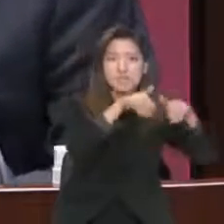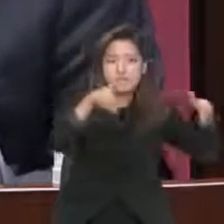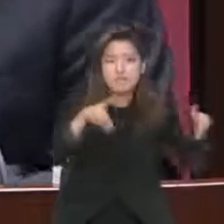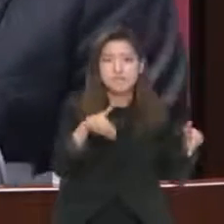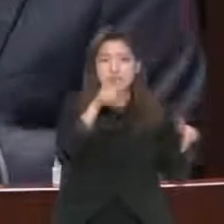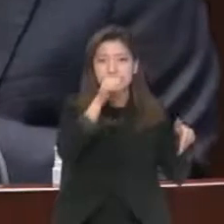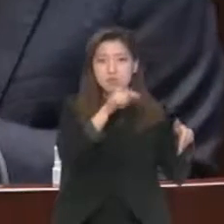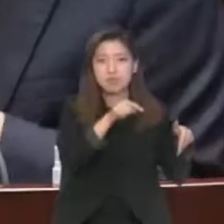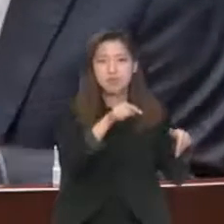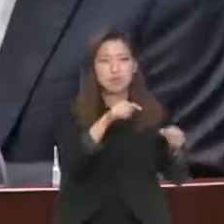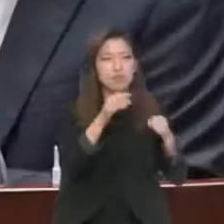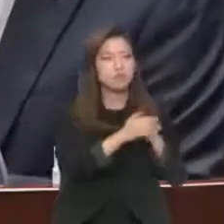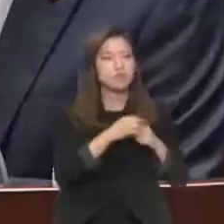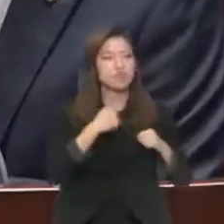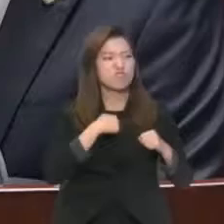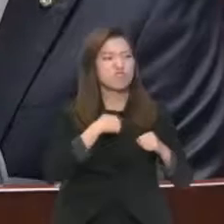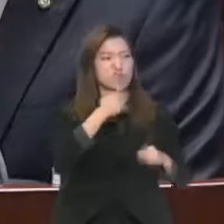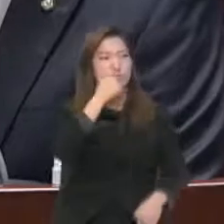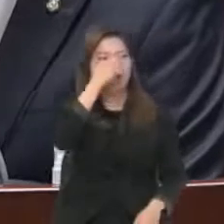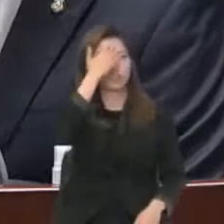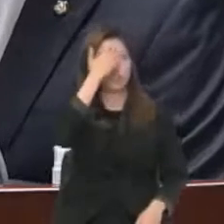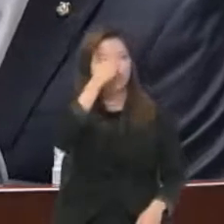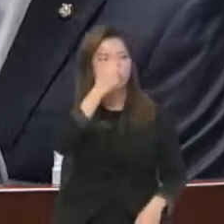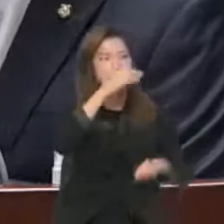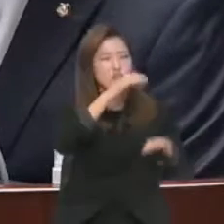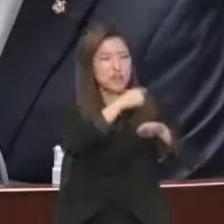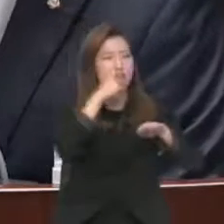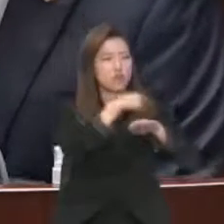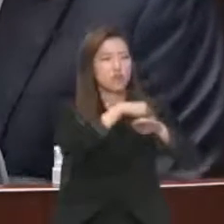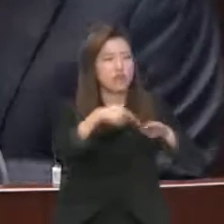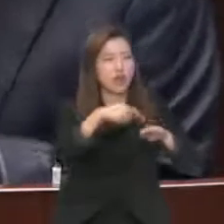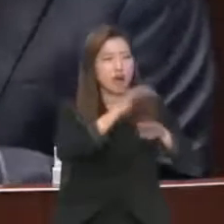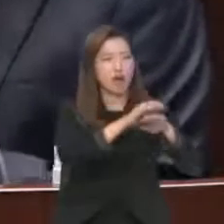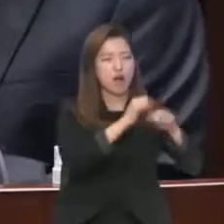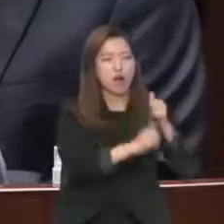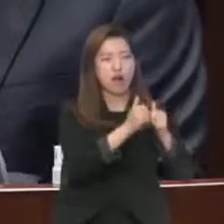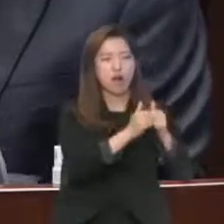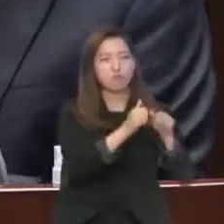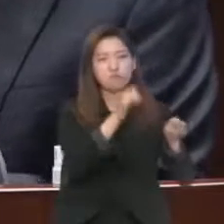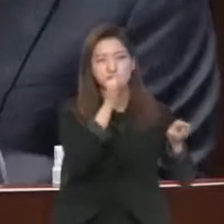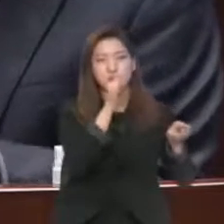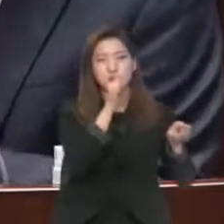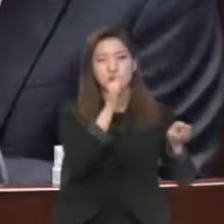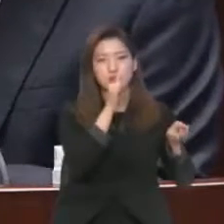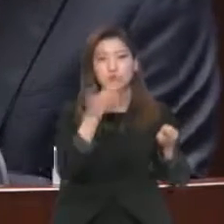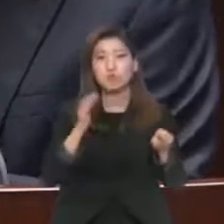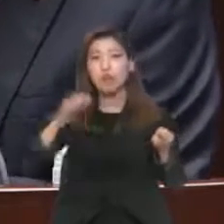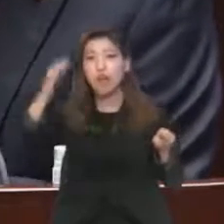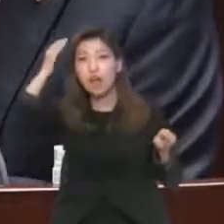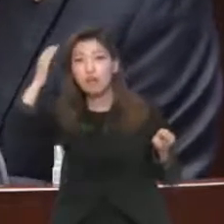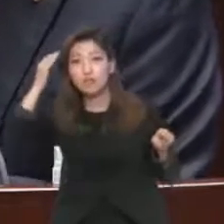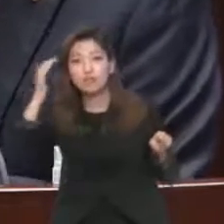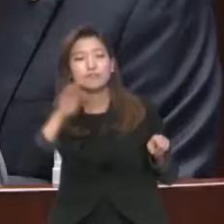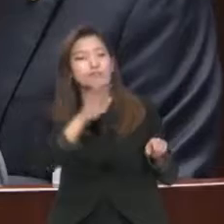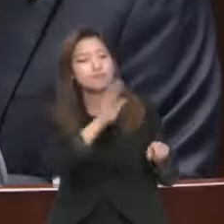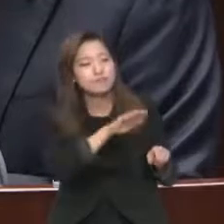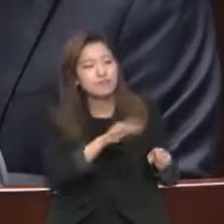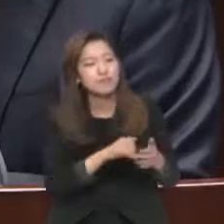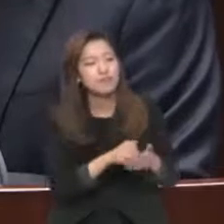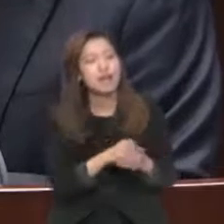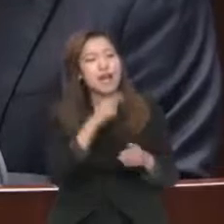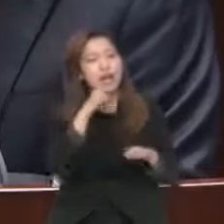더욱더 우리가 북한에게 우리는 갇힌 민족이야, 함께 살아야 돼, 뭔가 같이 해보자 라는